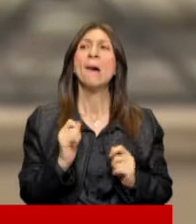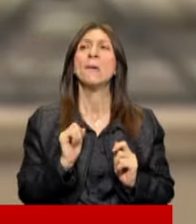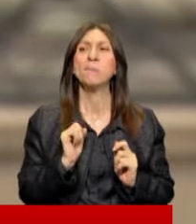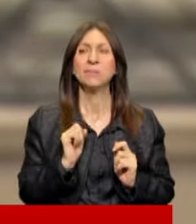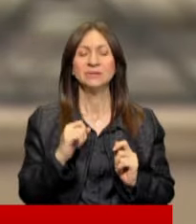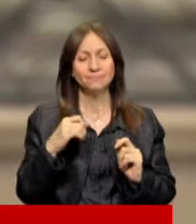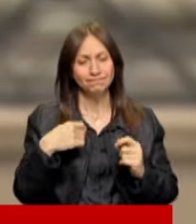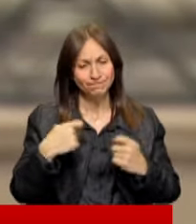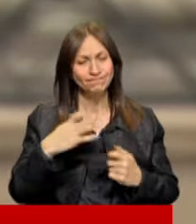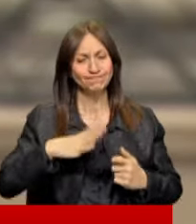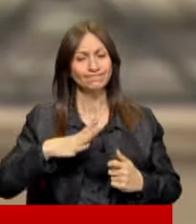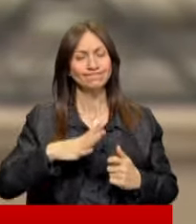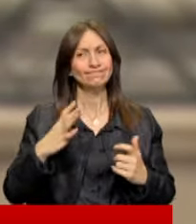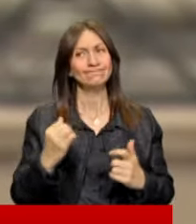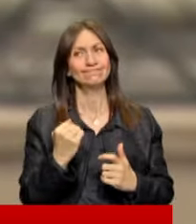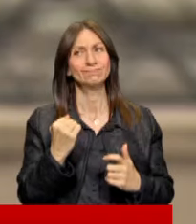mevzusu.